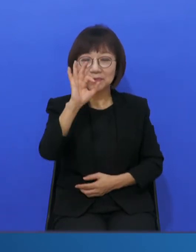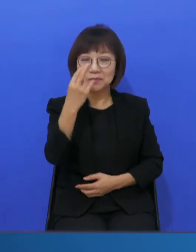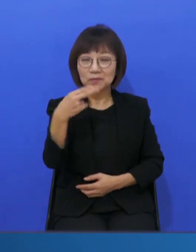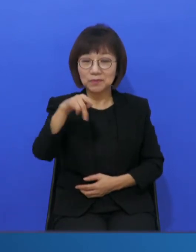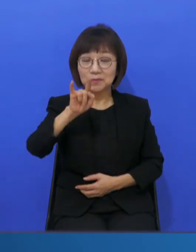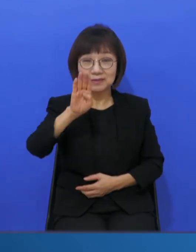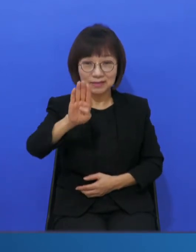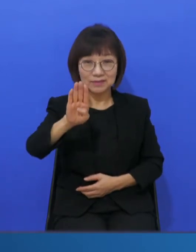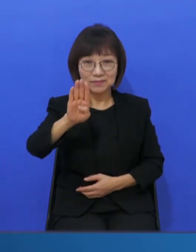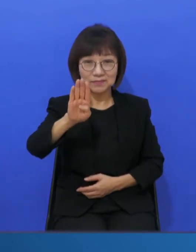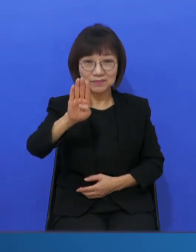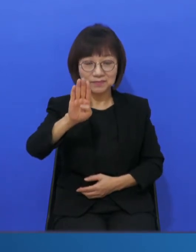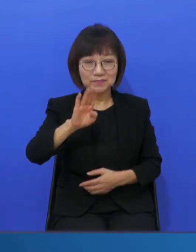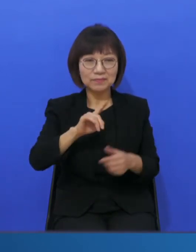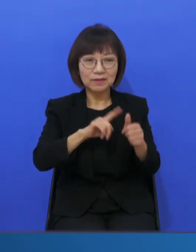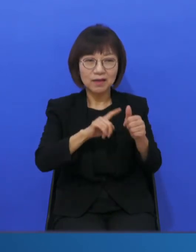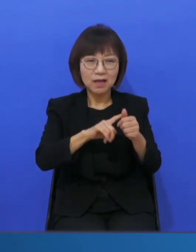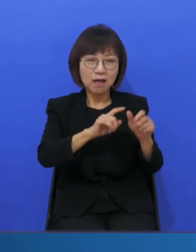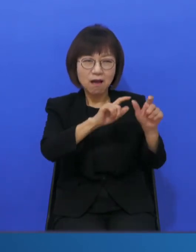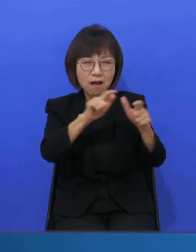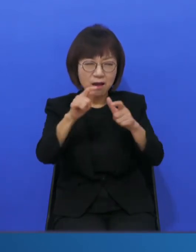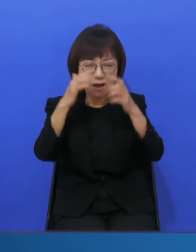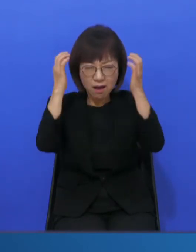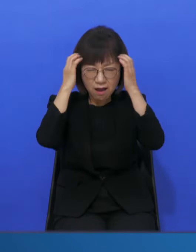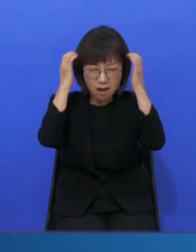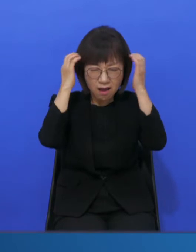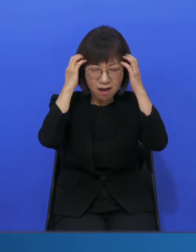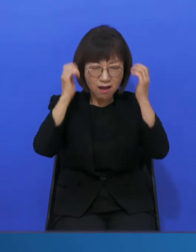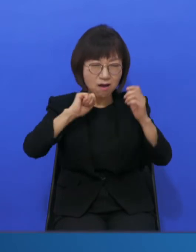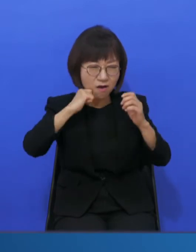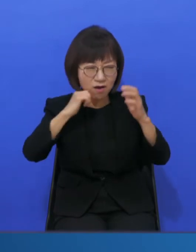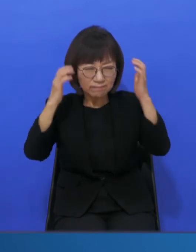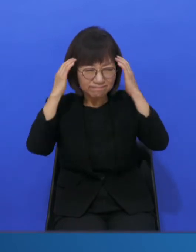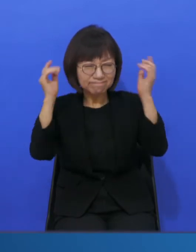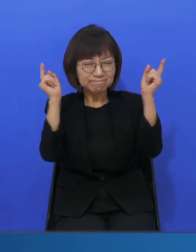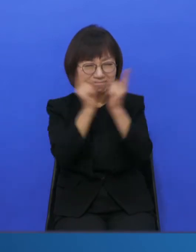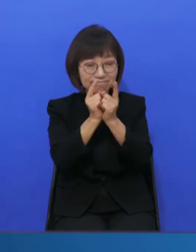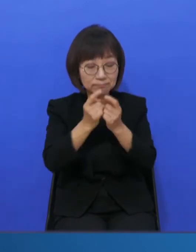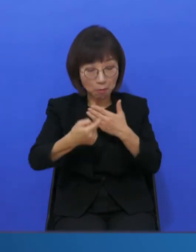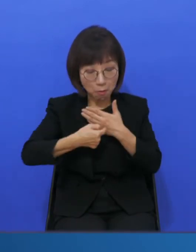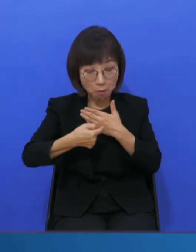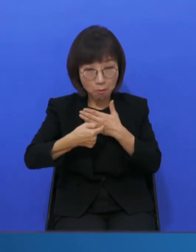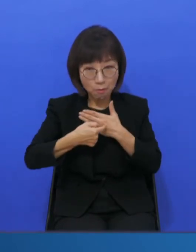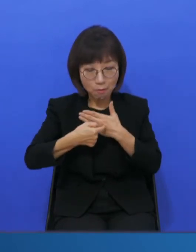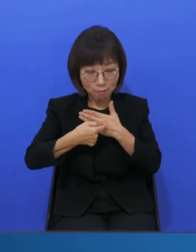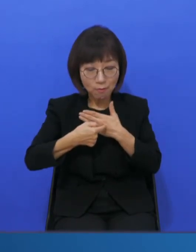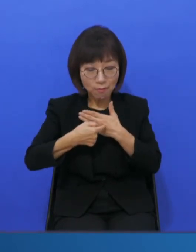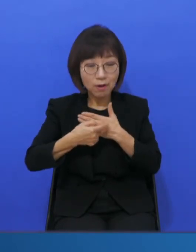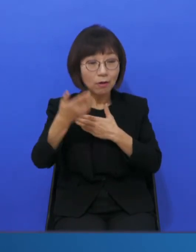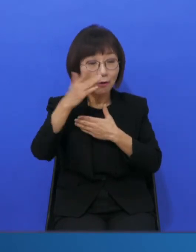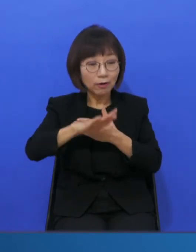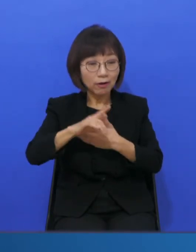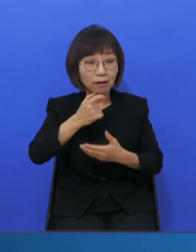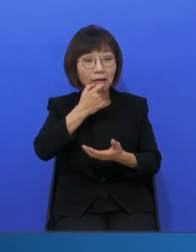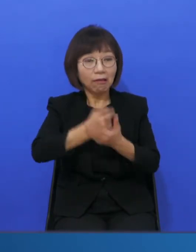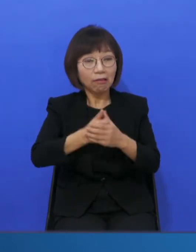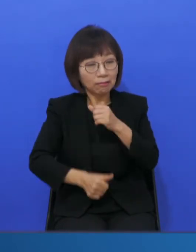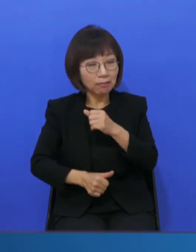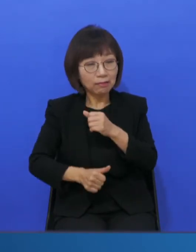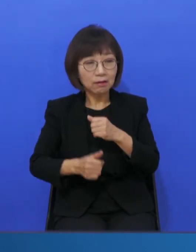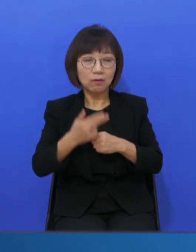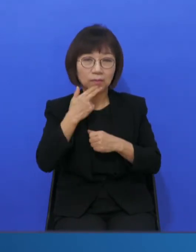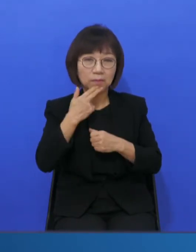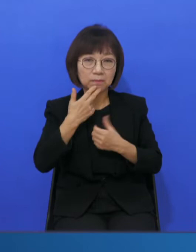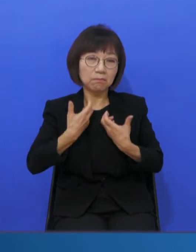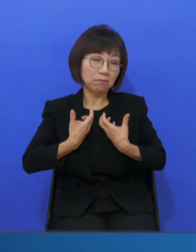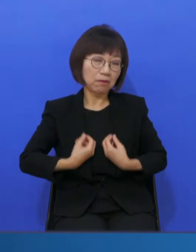he was like this as well. 많은 어려움이 다가온 것처럼 보였어요. It seems that so much hardships are coming his way. 속지 마세요. But do not be